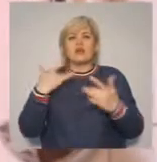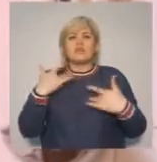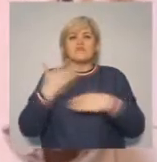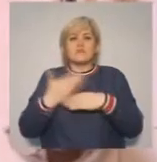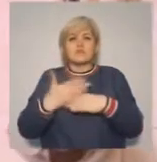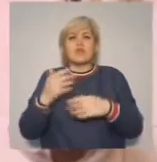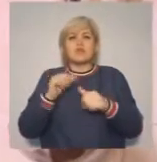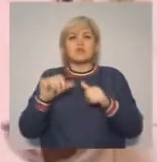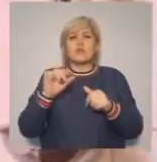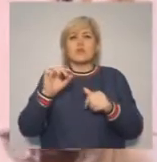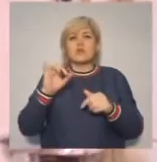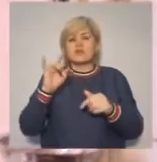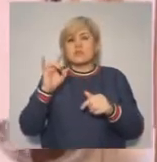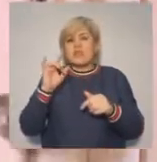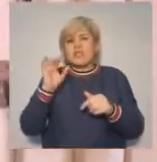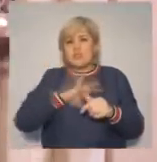куклы. Сначала делается